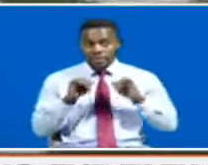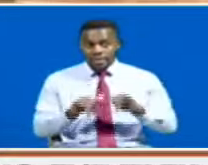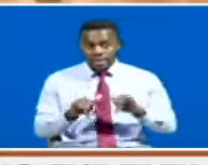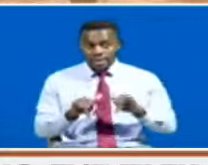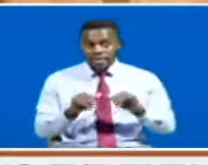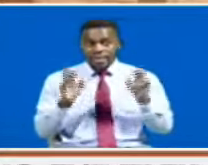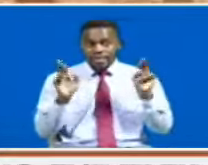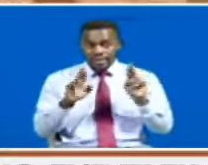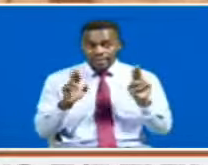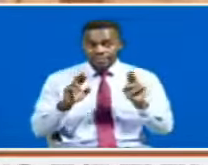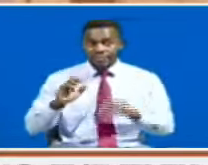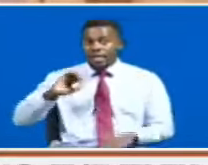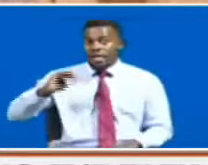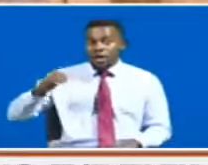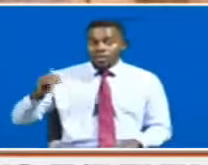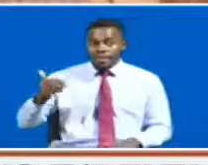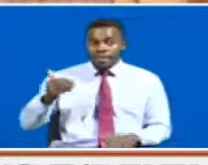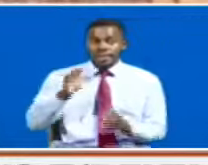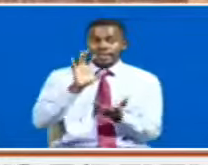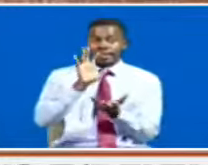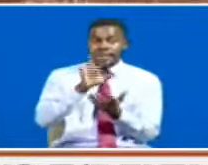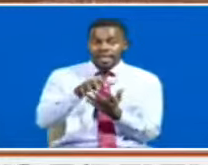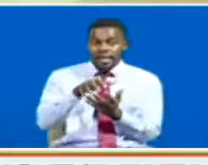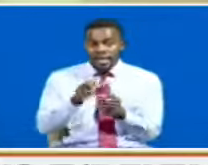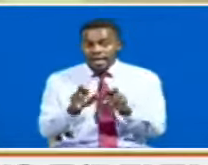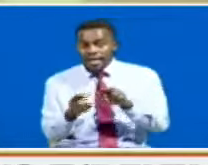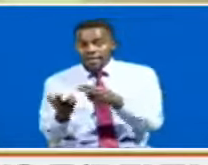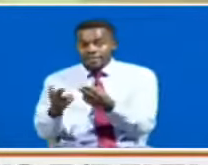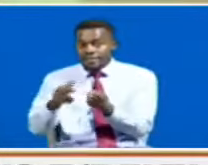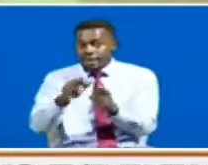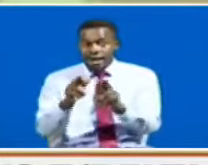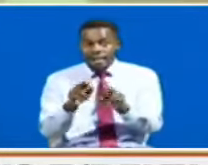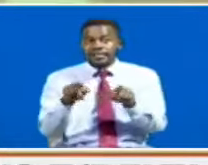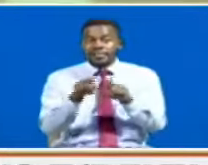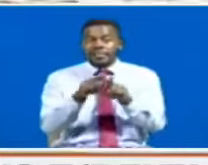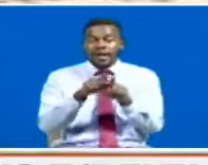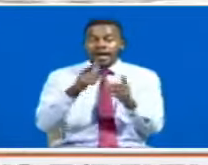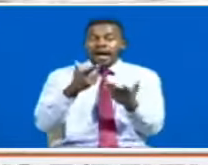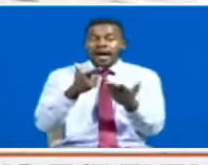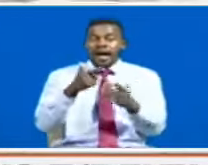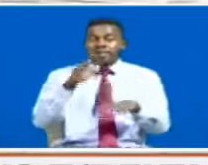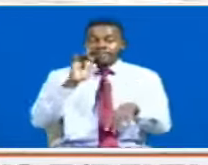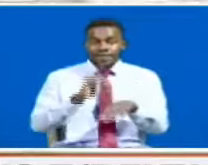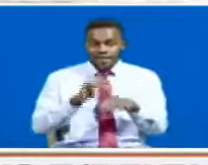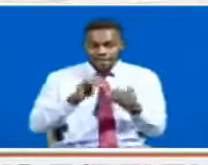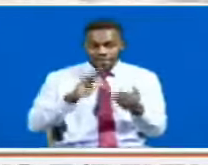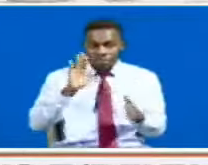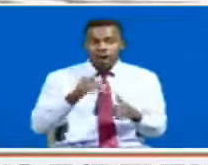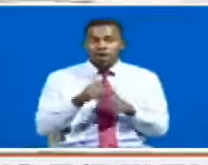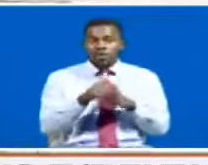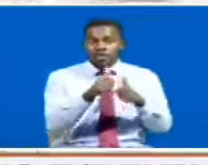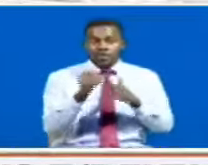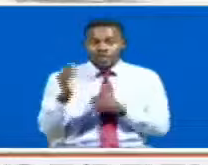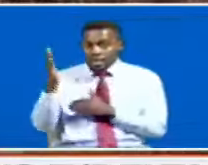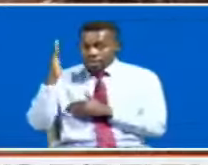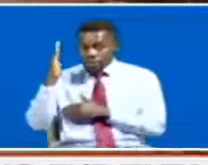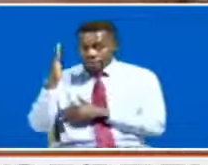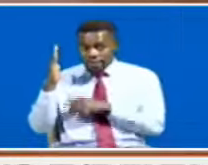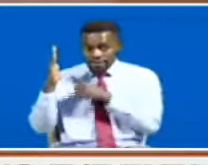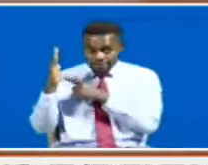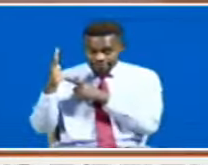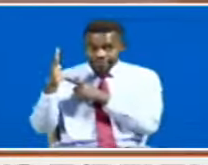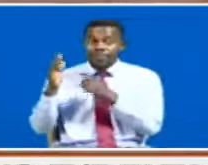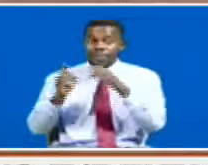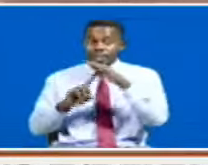Kaunti ya Tana River ni miongoni mwa kaunti zilizoathirika pakubwa. Kulingana na wizara ya mambo ya ndani, watu wanane wamefariki katika kaunti ya